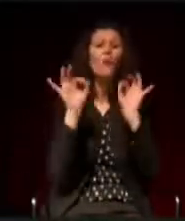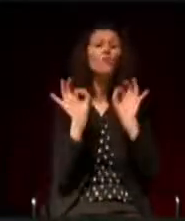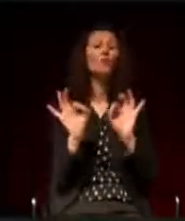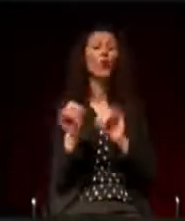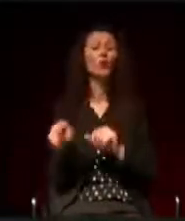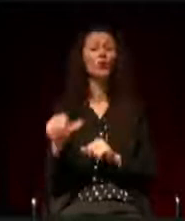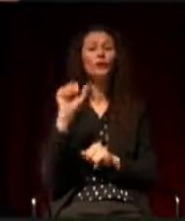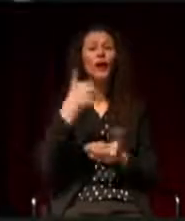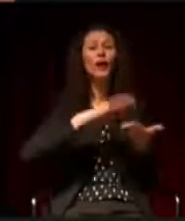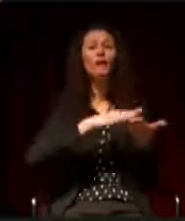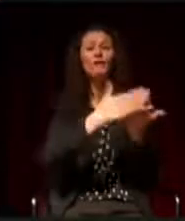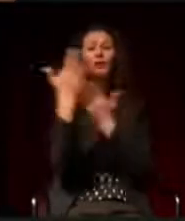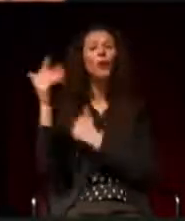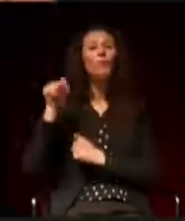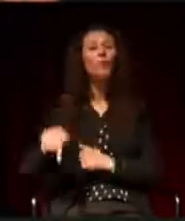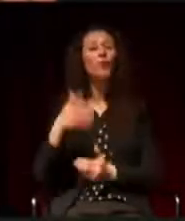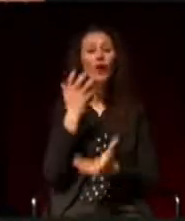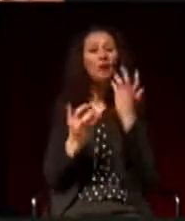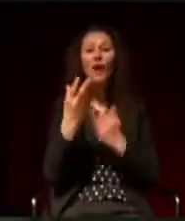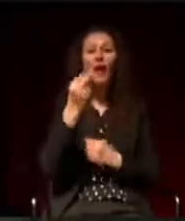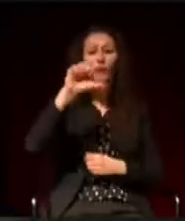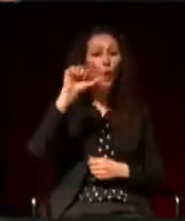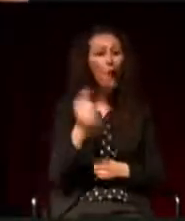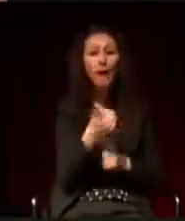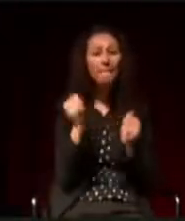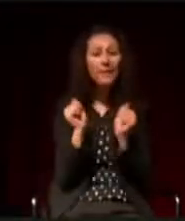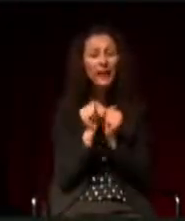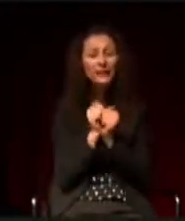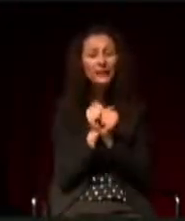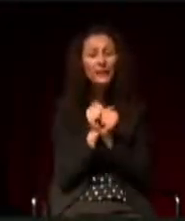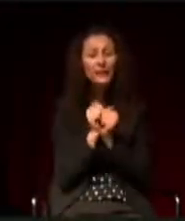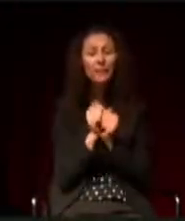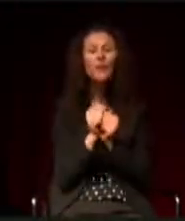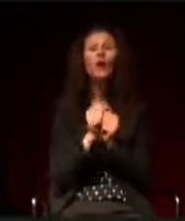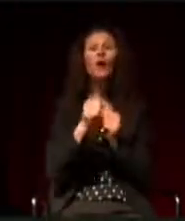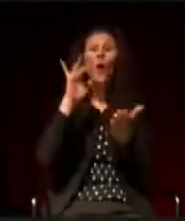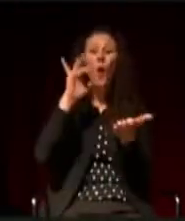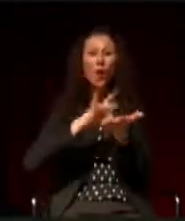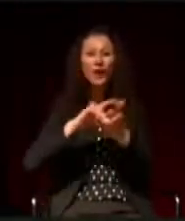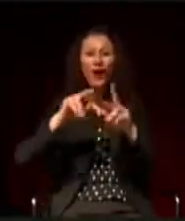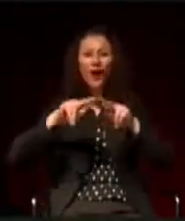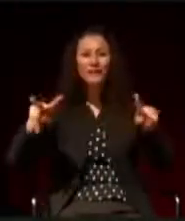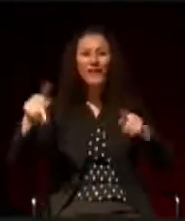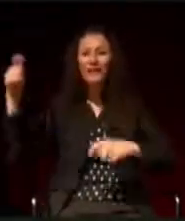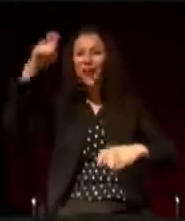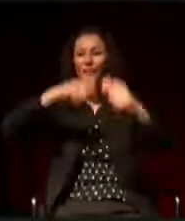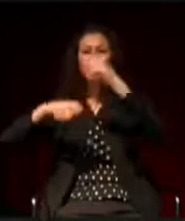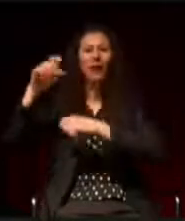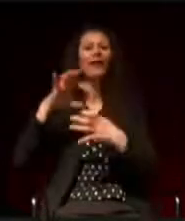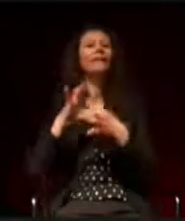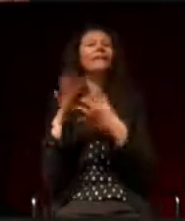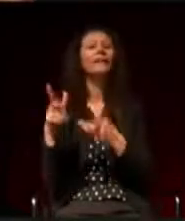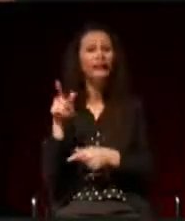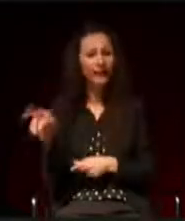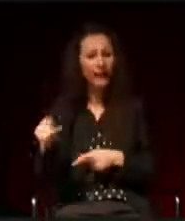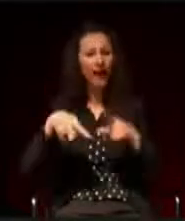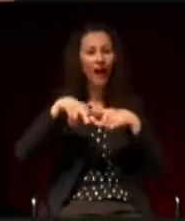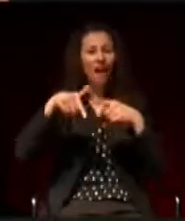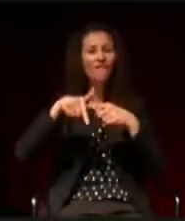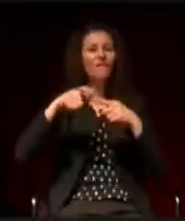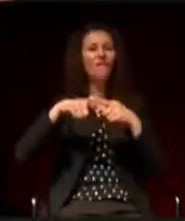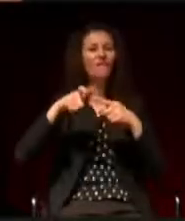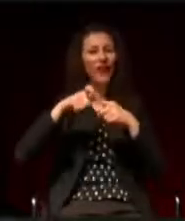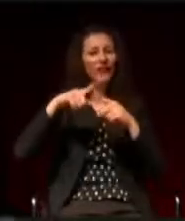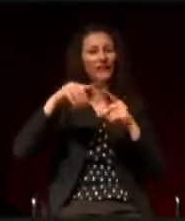mümkün. Değerli arkadaşlar, bu kaynağın en önemli yanı orta hasarlı yapılarla ilgili afet